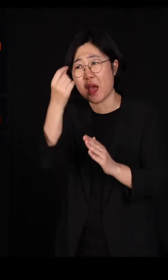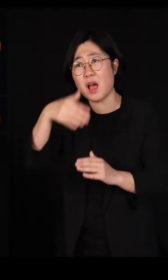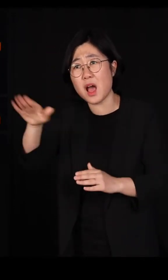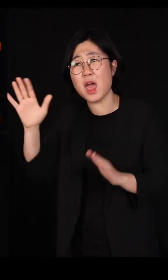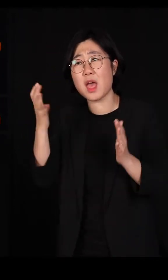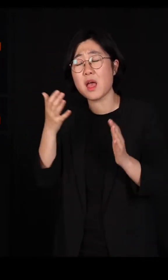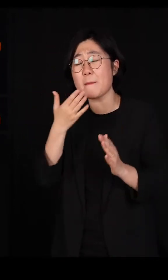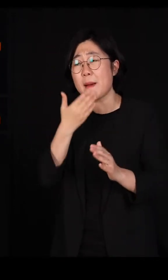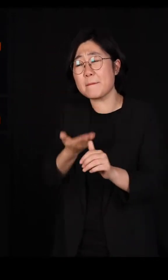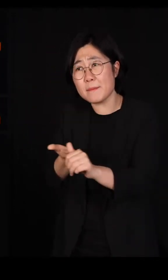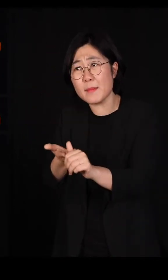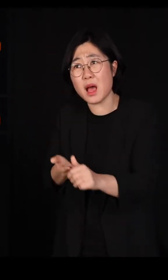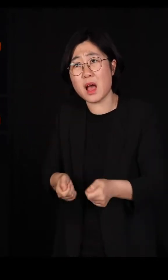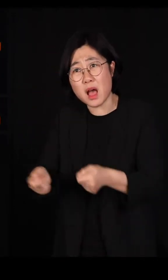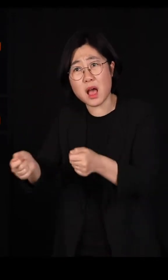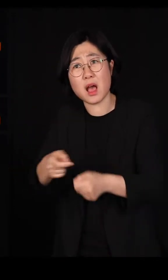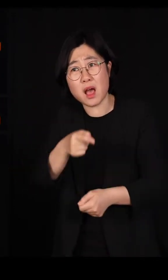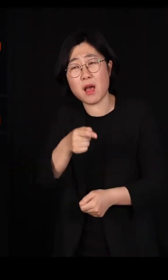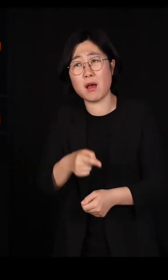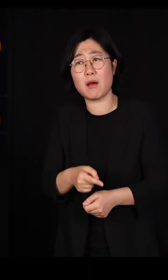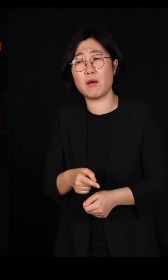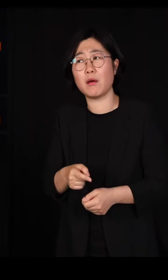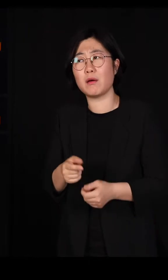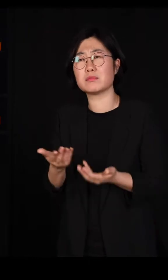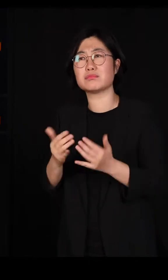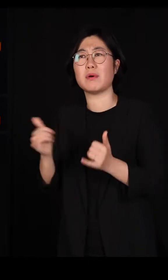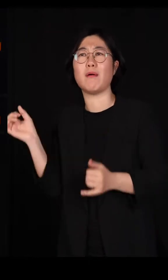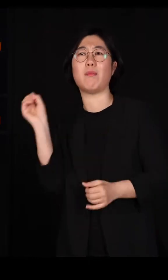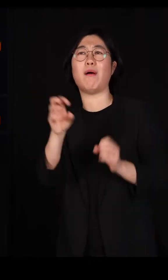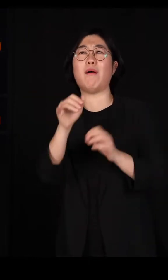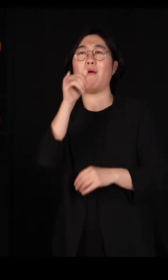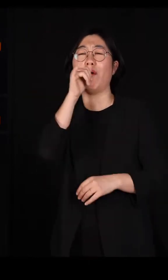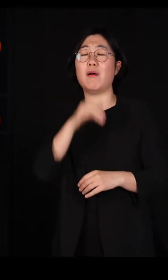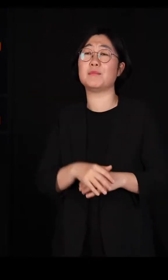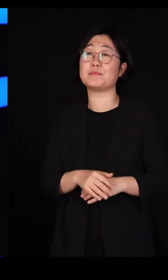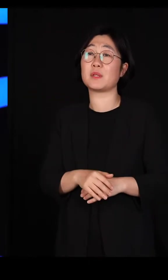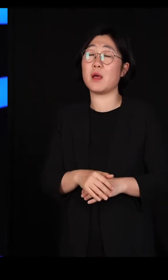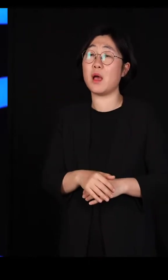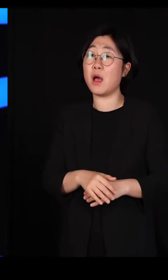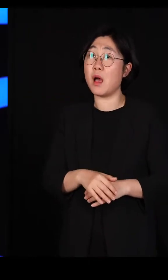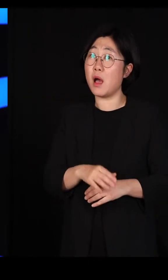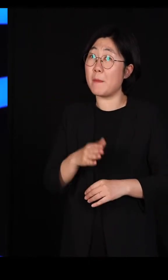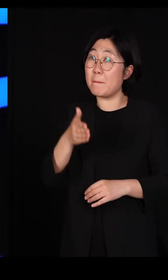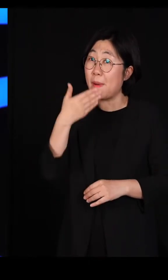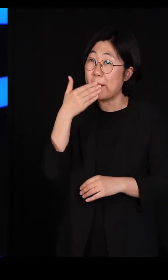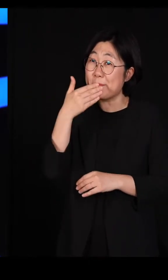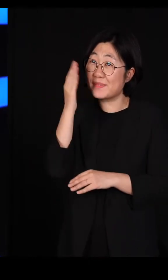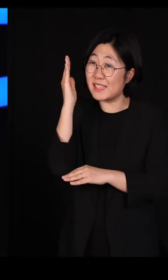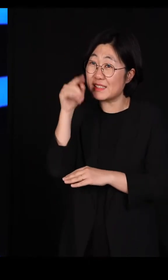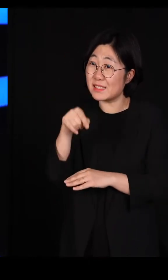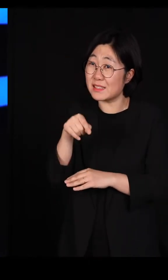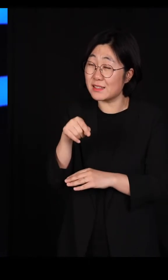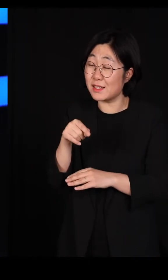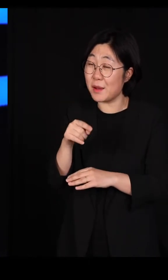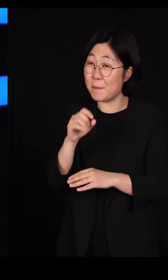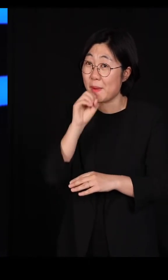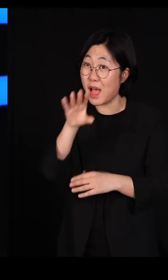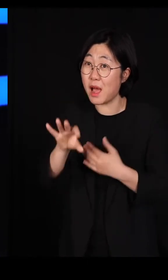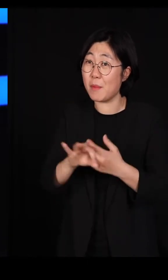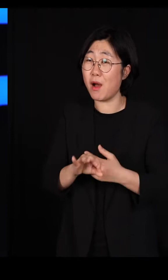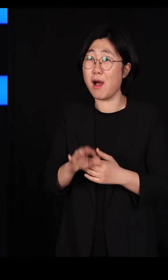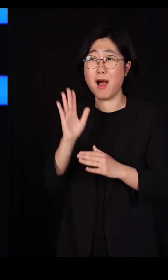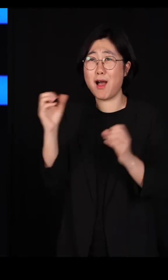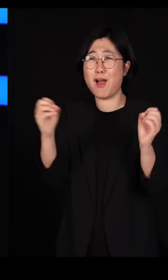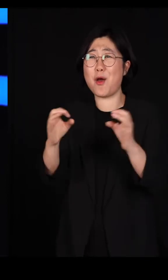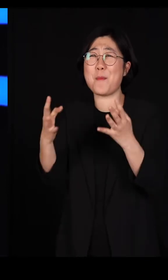애들 밥 챙겨 줘야 되지 않아?" 막 이런 질문하는 직장 동료분들 꽤 있습니다. 사실 밥 얘기를 우리가 꺼내면은요, 굉장히 할 말이